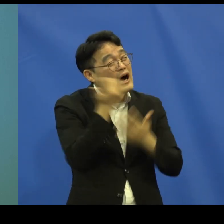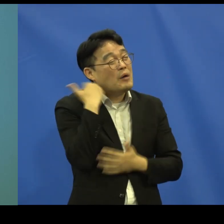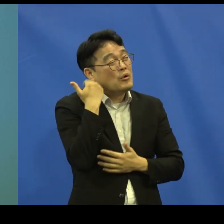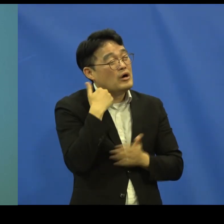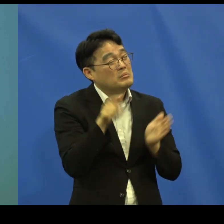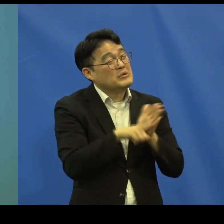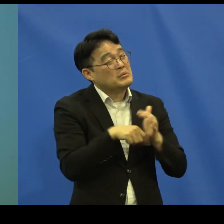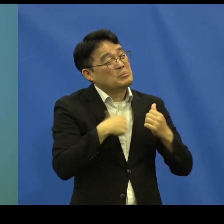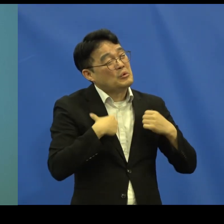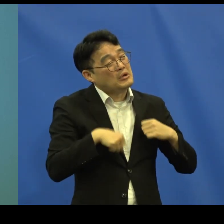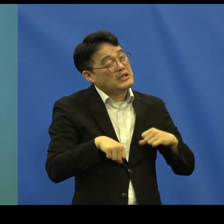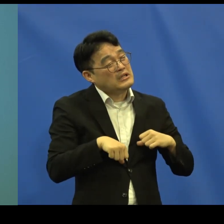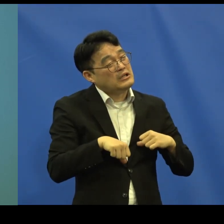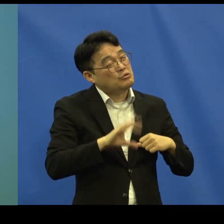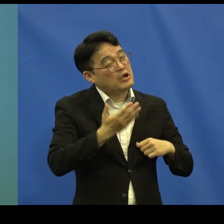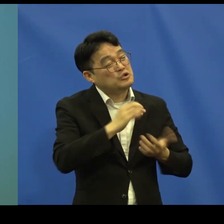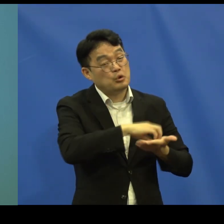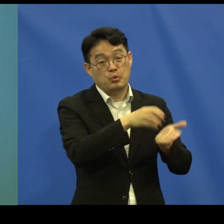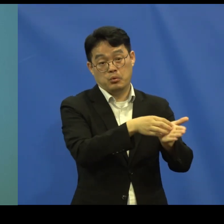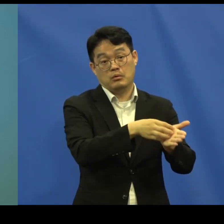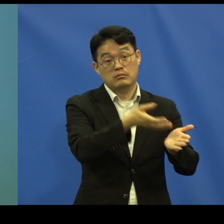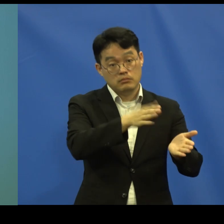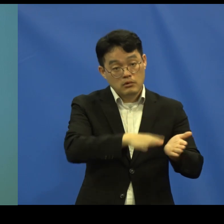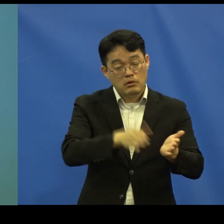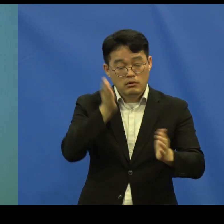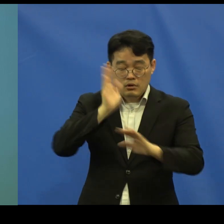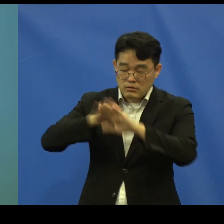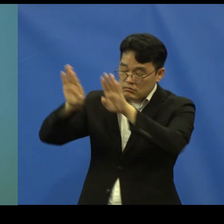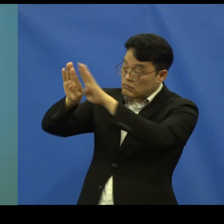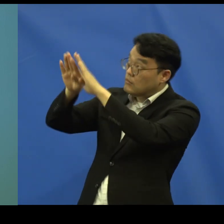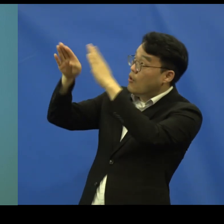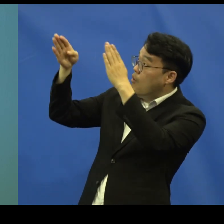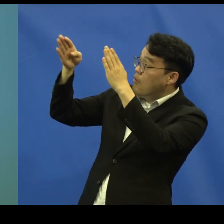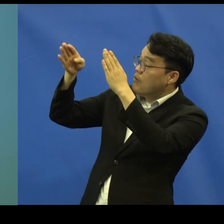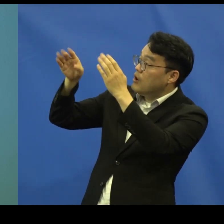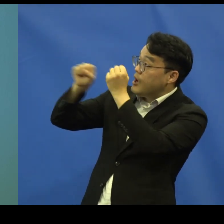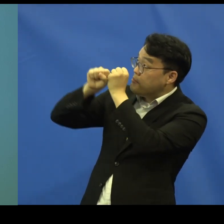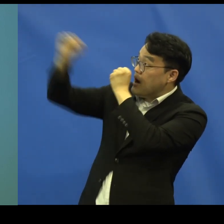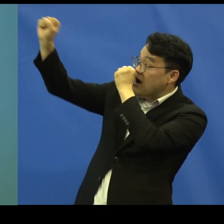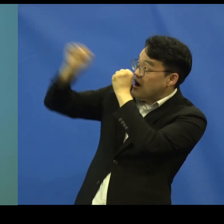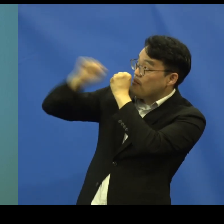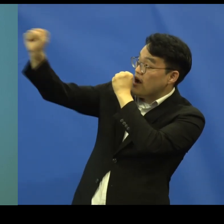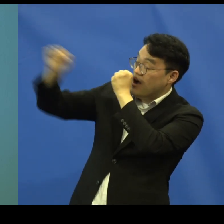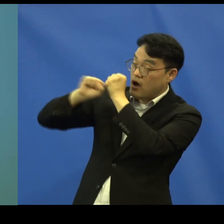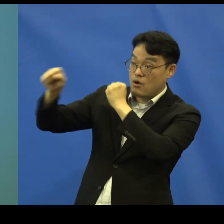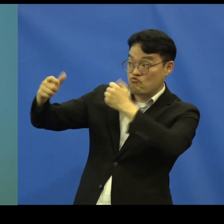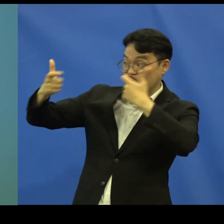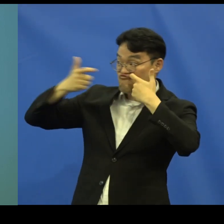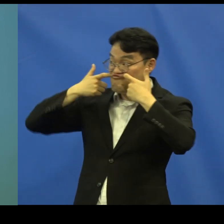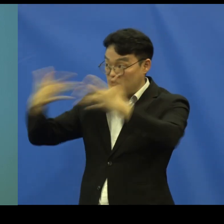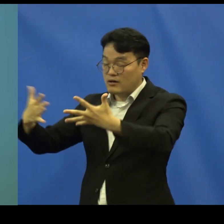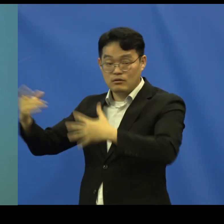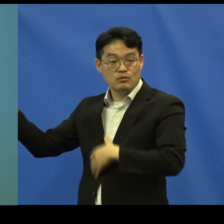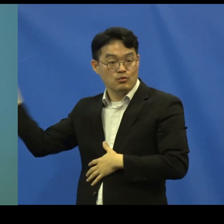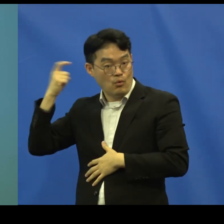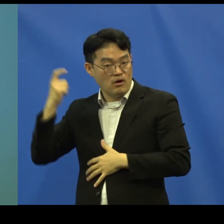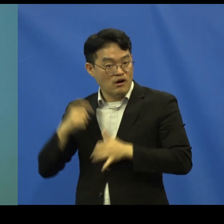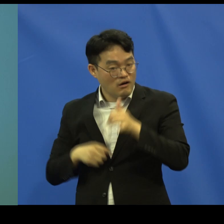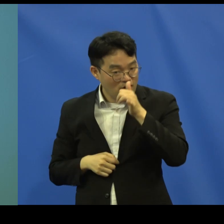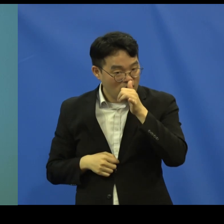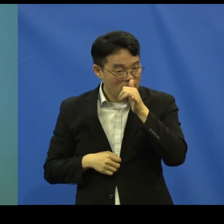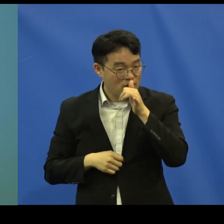열리고 하늘의 음성이 들리는데 나팔 소리 같은 음성, 그 말은 선명하고 큰 소리. 근데